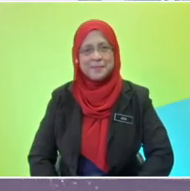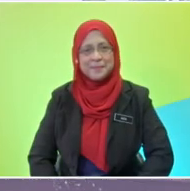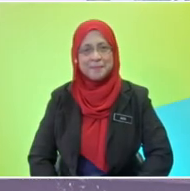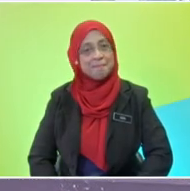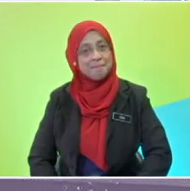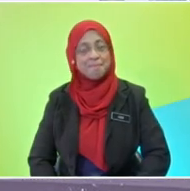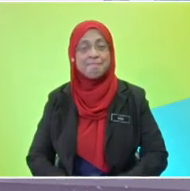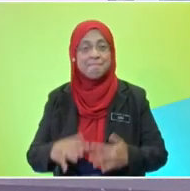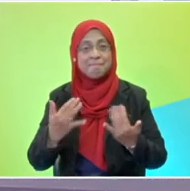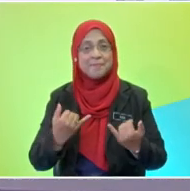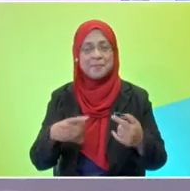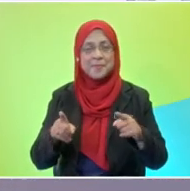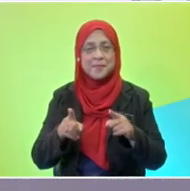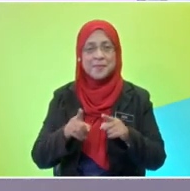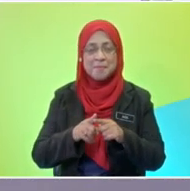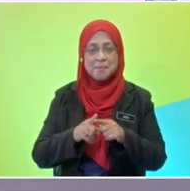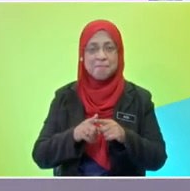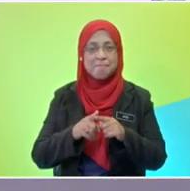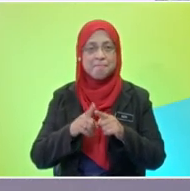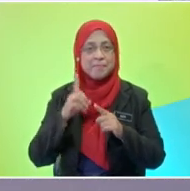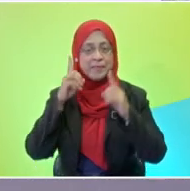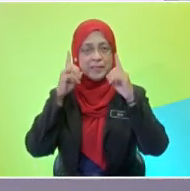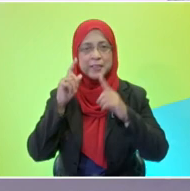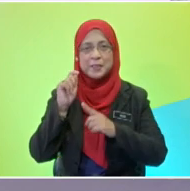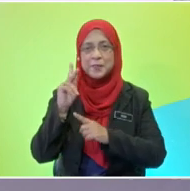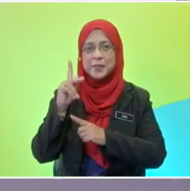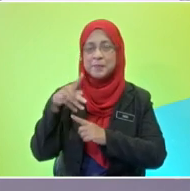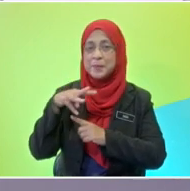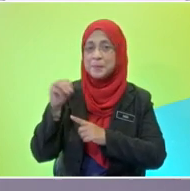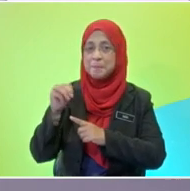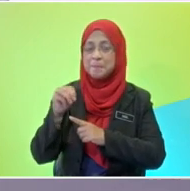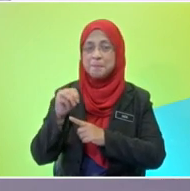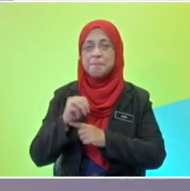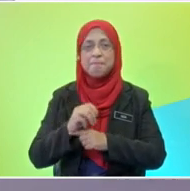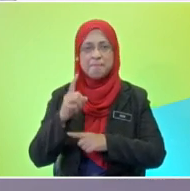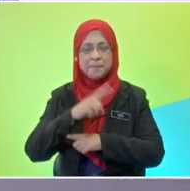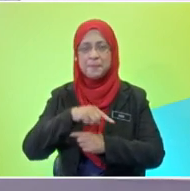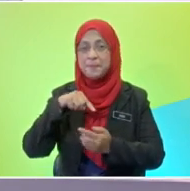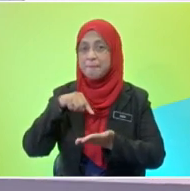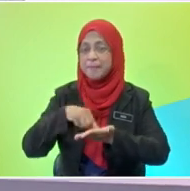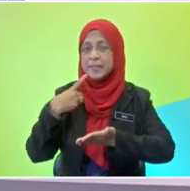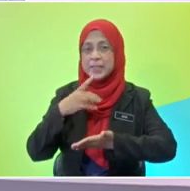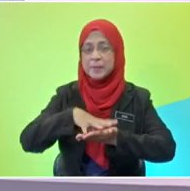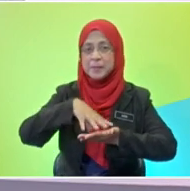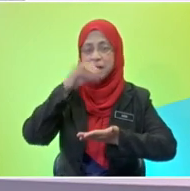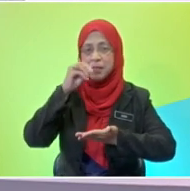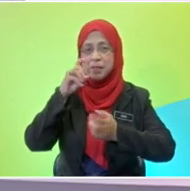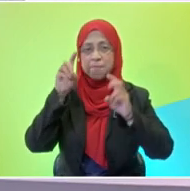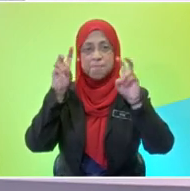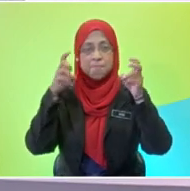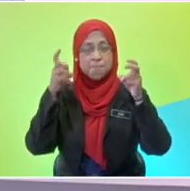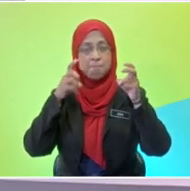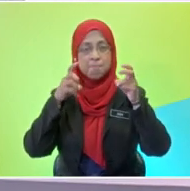Sekarang Anda bersama dengan kami dalam bidik TV KTM slot menengah rendah dan hari ini kita belajar mata pelajaran